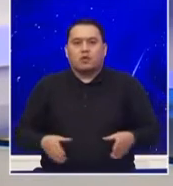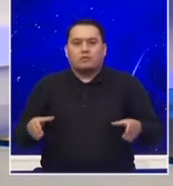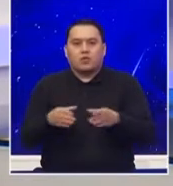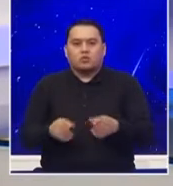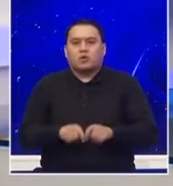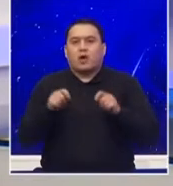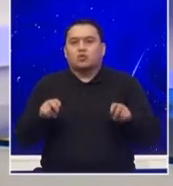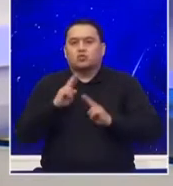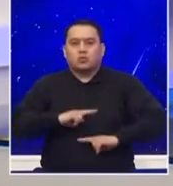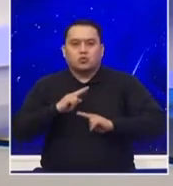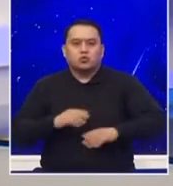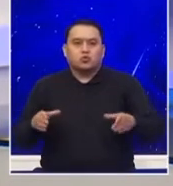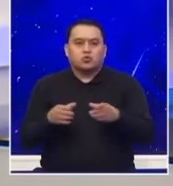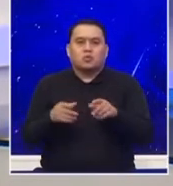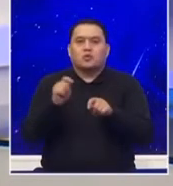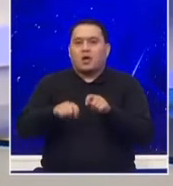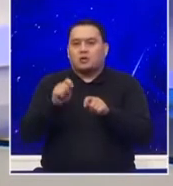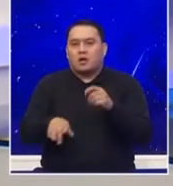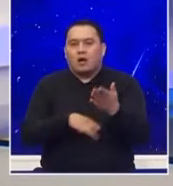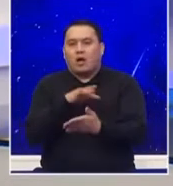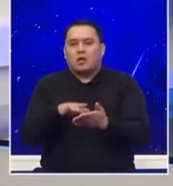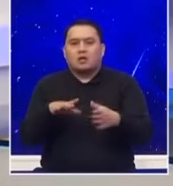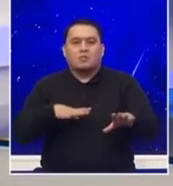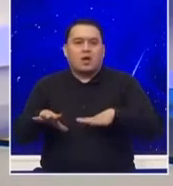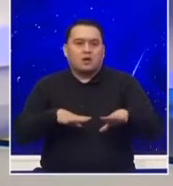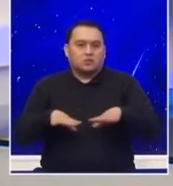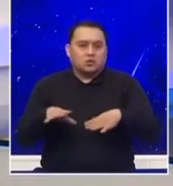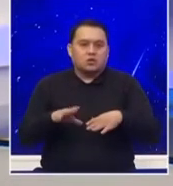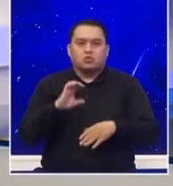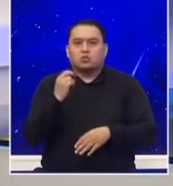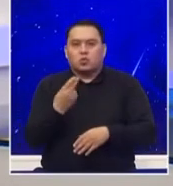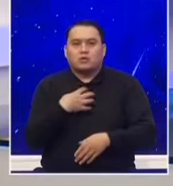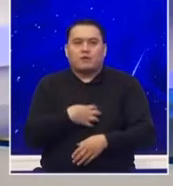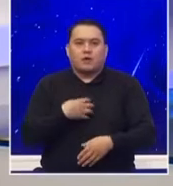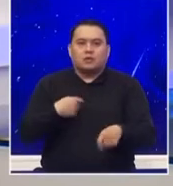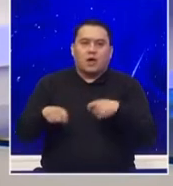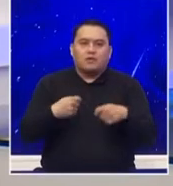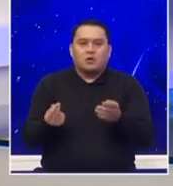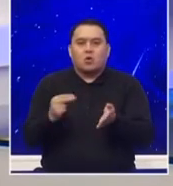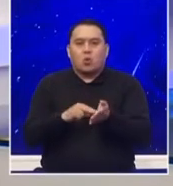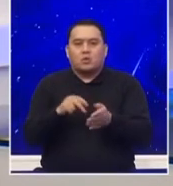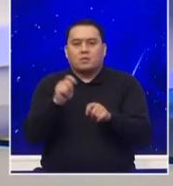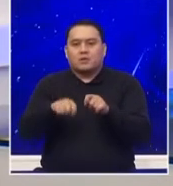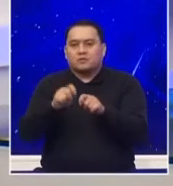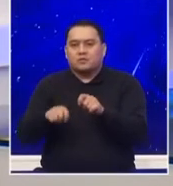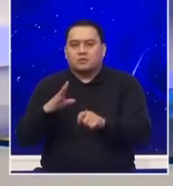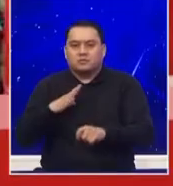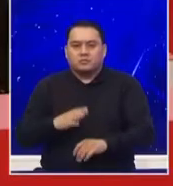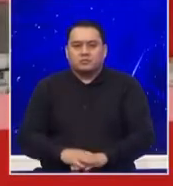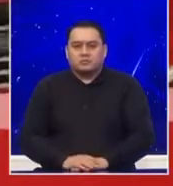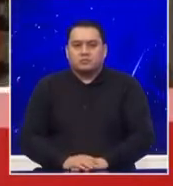өкілдерінен құралған жұмыс тобы рейд жасады. Қаладағы сауда орталықтарында болып, әлеуметтік маңызға ие тауарлардың құнын бағамдады.